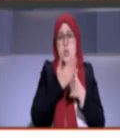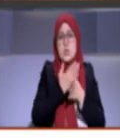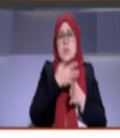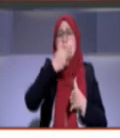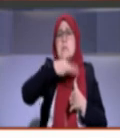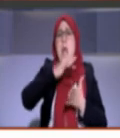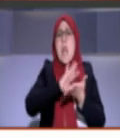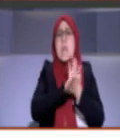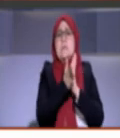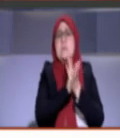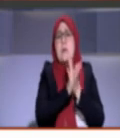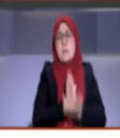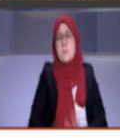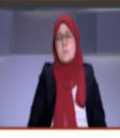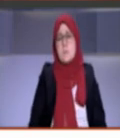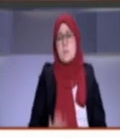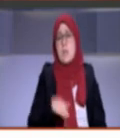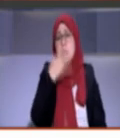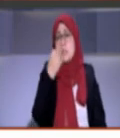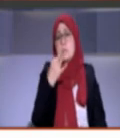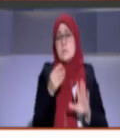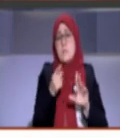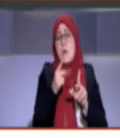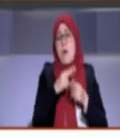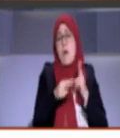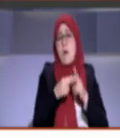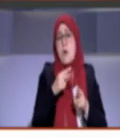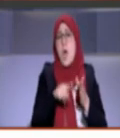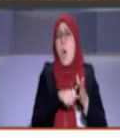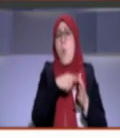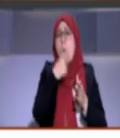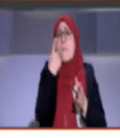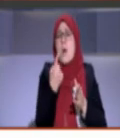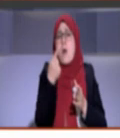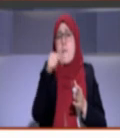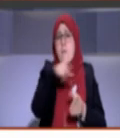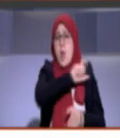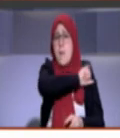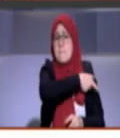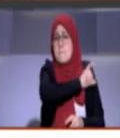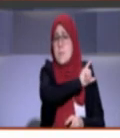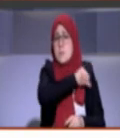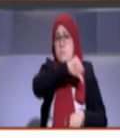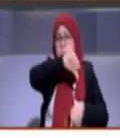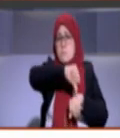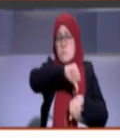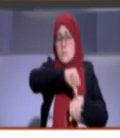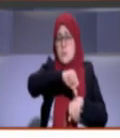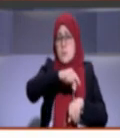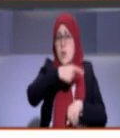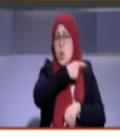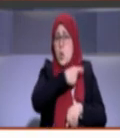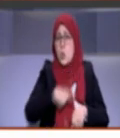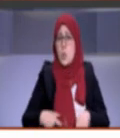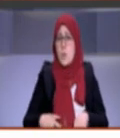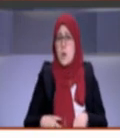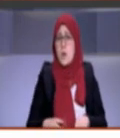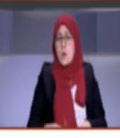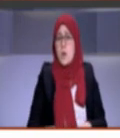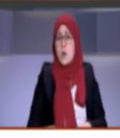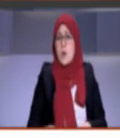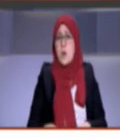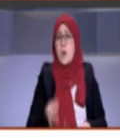اصابات جديده. ثالث حاجه، لاول مره في المانيا المؤسسه الاكاديميه بتنصح الحكومه ان يجب فرض الماسكات